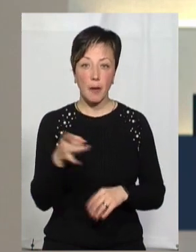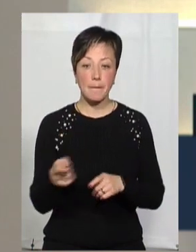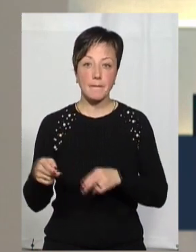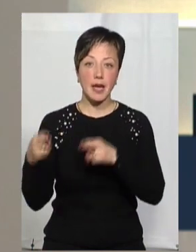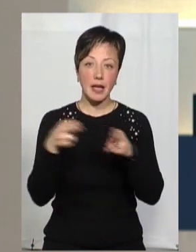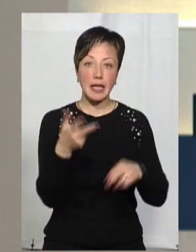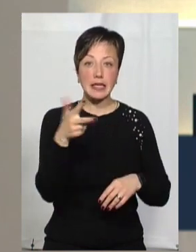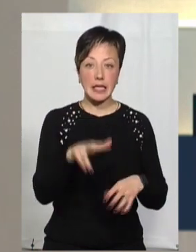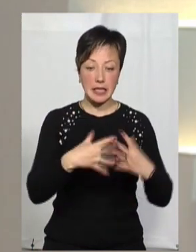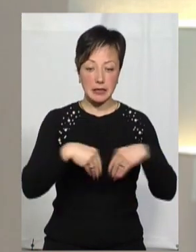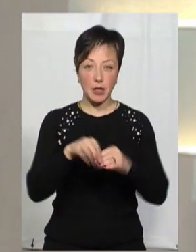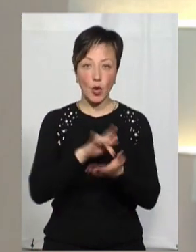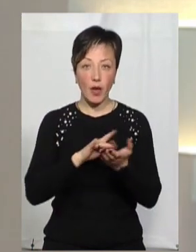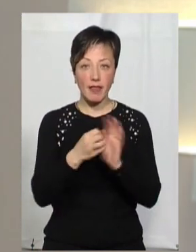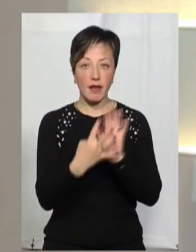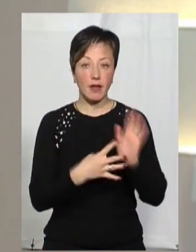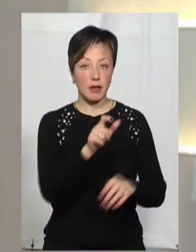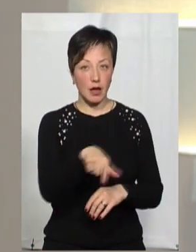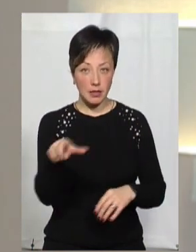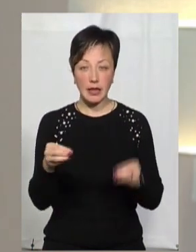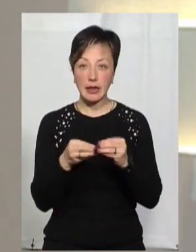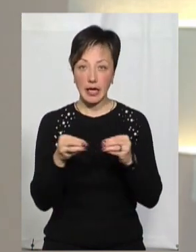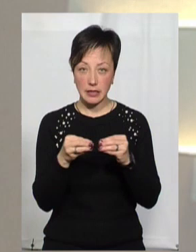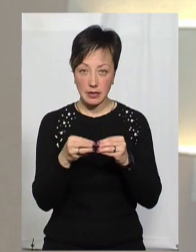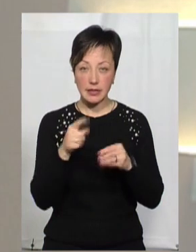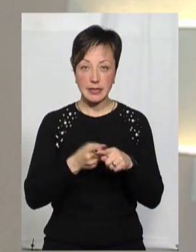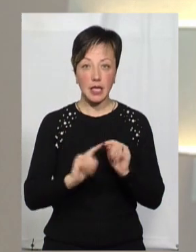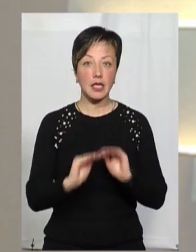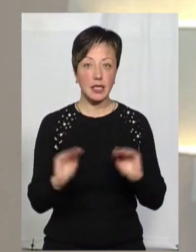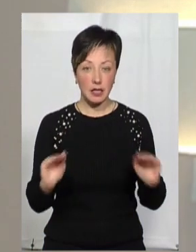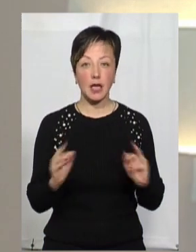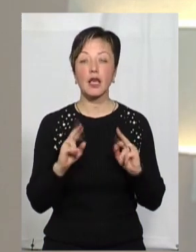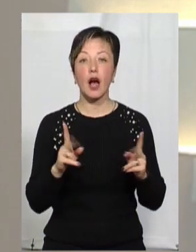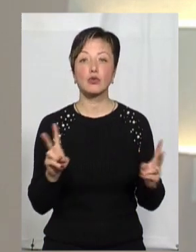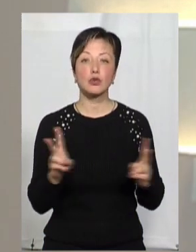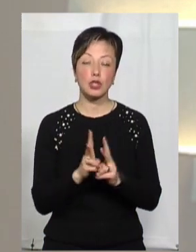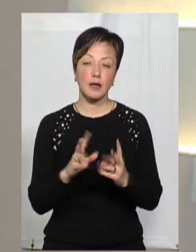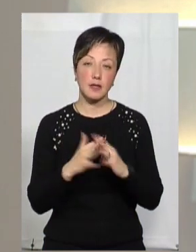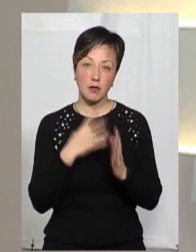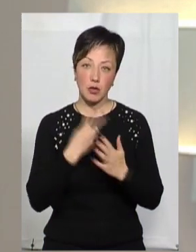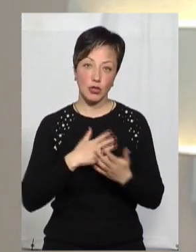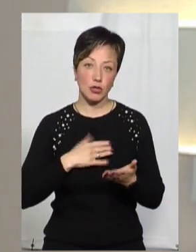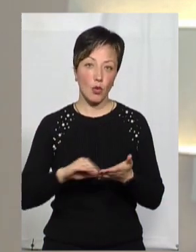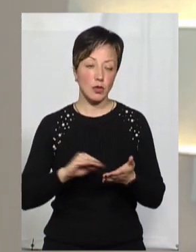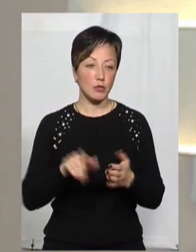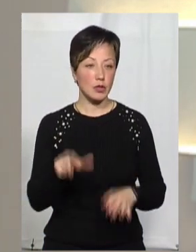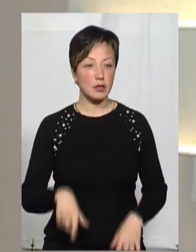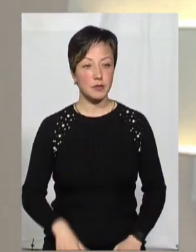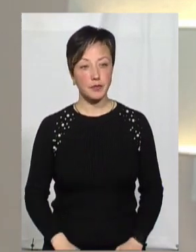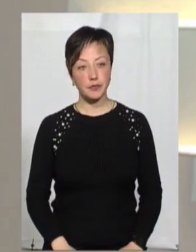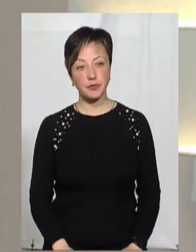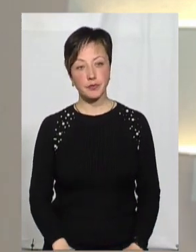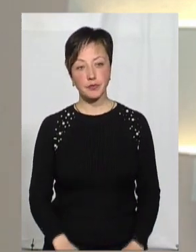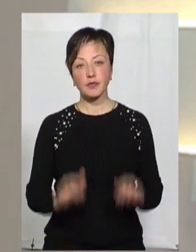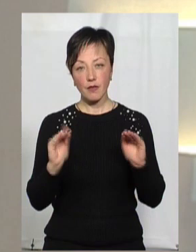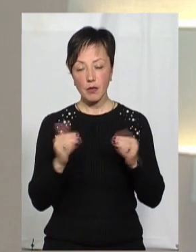ромські сім'ї, їх 19-ро і 10-ро із них діти. Як зустрічали у селі, бачила наша колега Анастасія